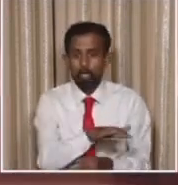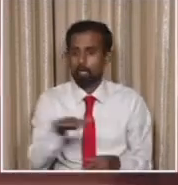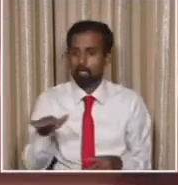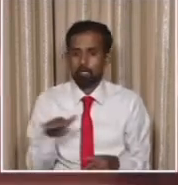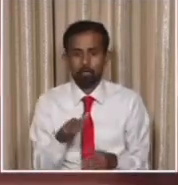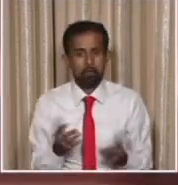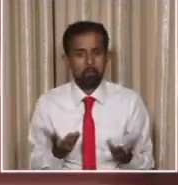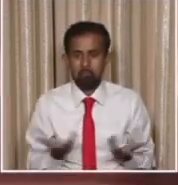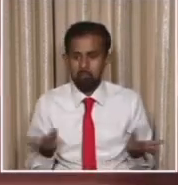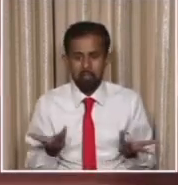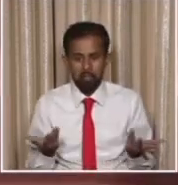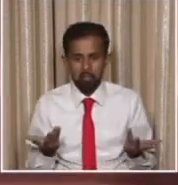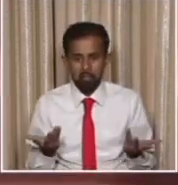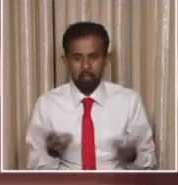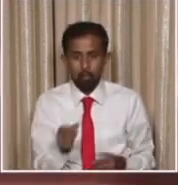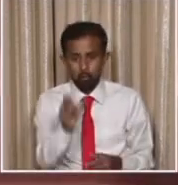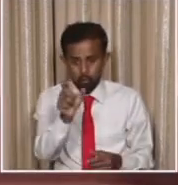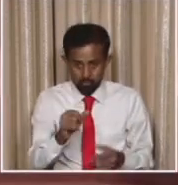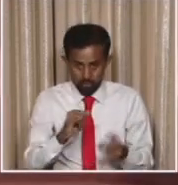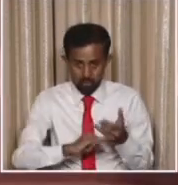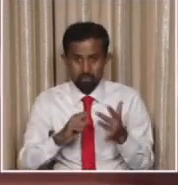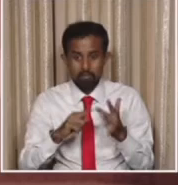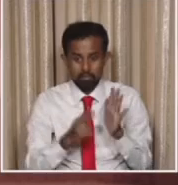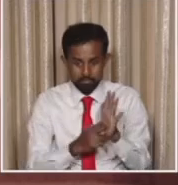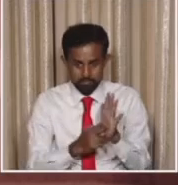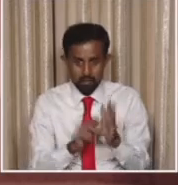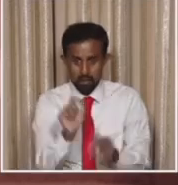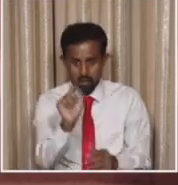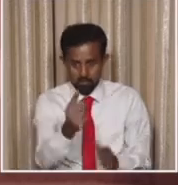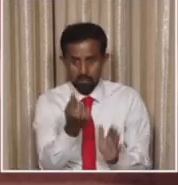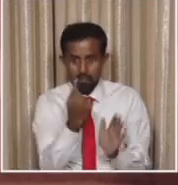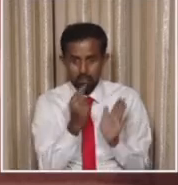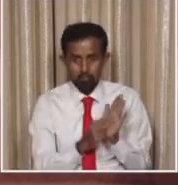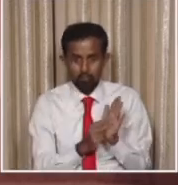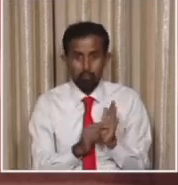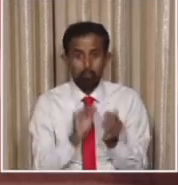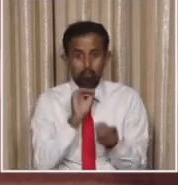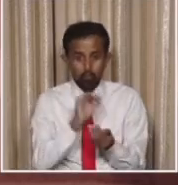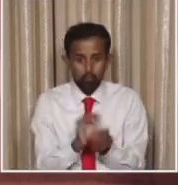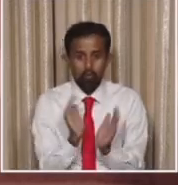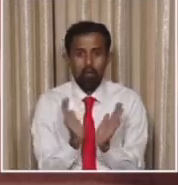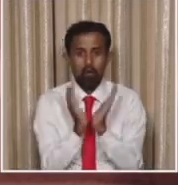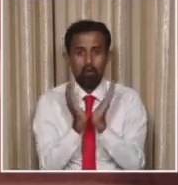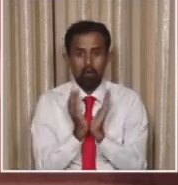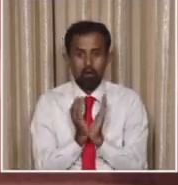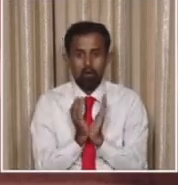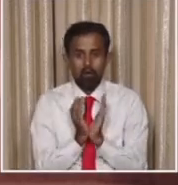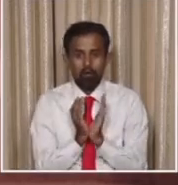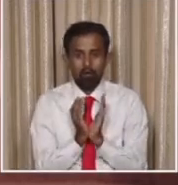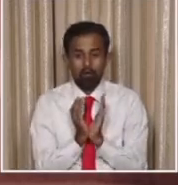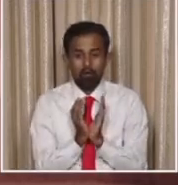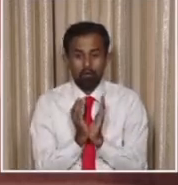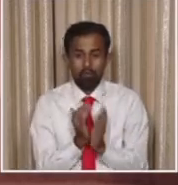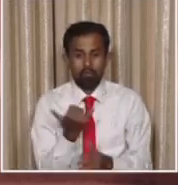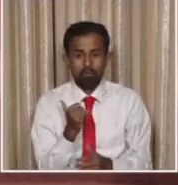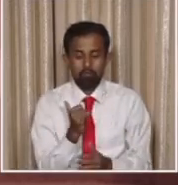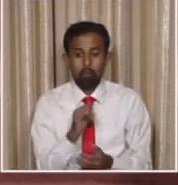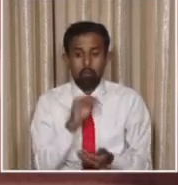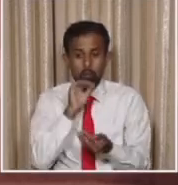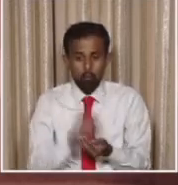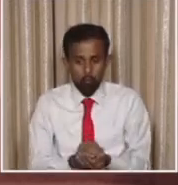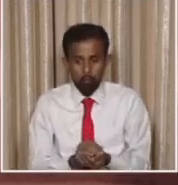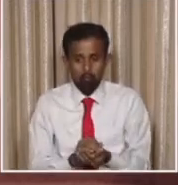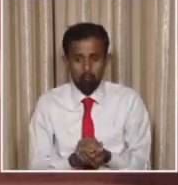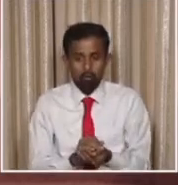කිසිසේත්ම බෑ. ඔබතුමා සිංහරාජය රිෆර් කරපු හින්දා රක්ෂිත වනාන්තරවල යම් කිසි විදිහකට රක්ෂිත